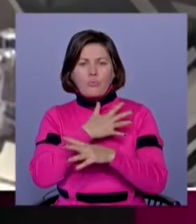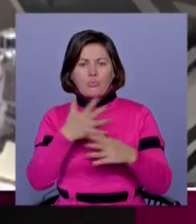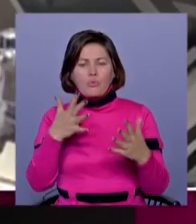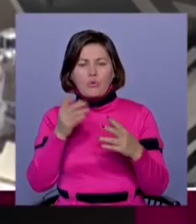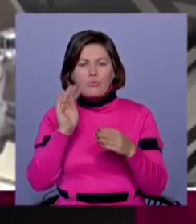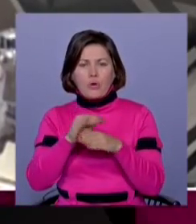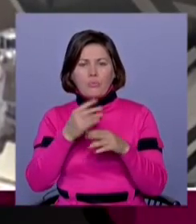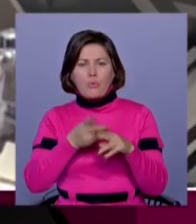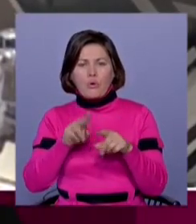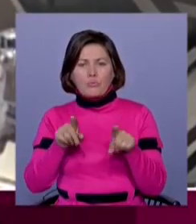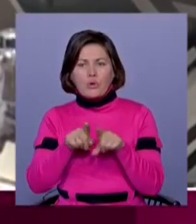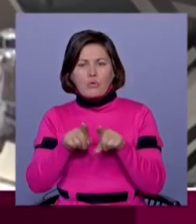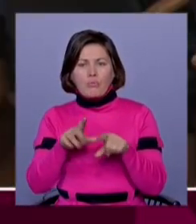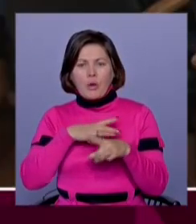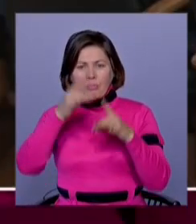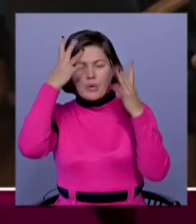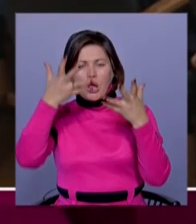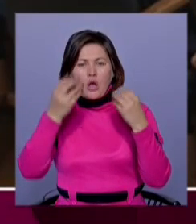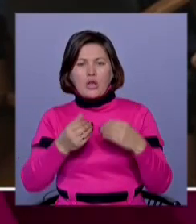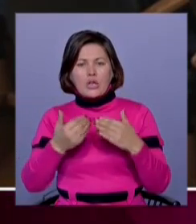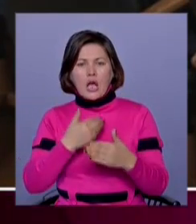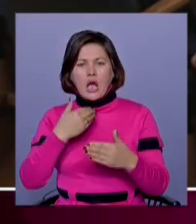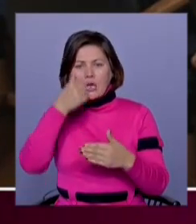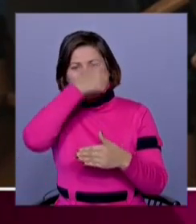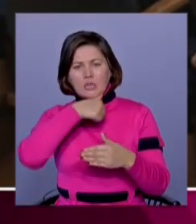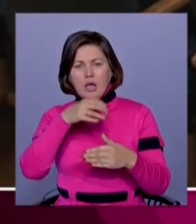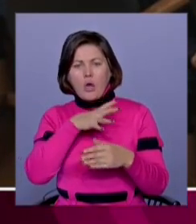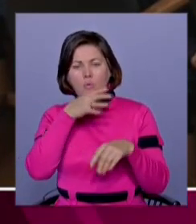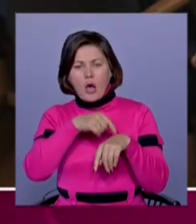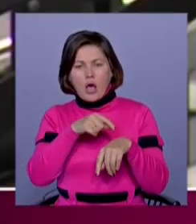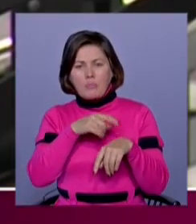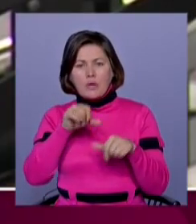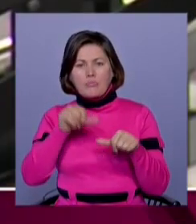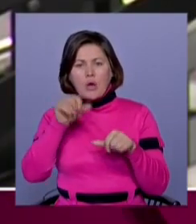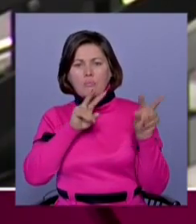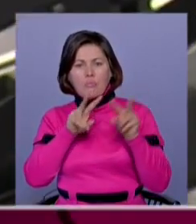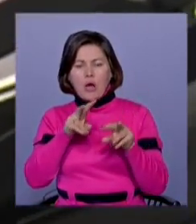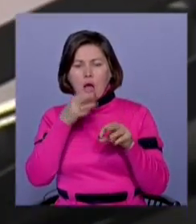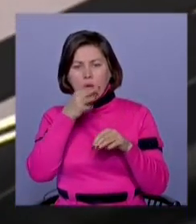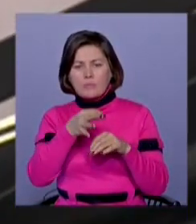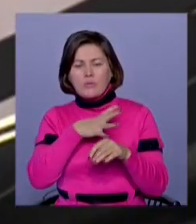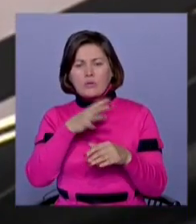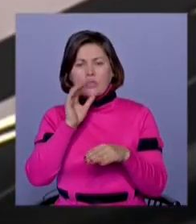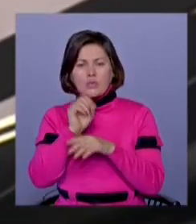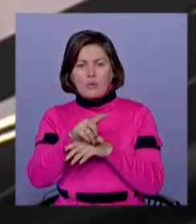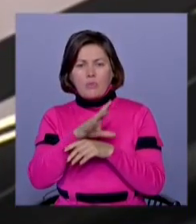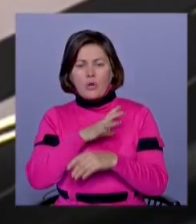жаңа 90-дағы мереке күндері мен жаңа жылдың алдындағы кезеңде ерекше бақылауға алуды тапсырды.